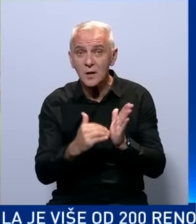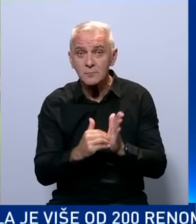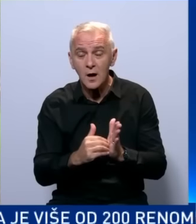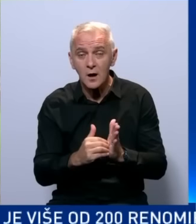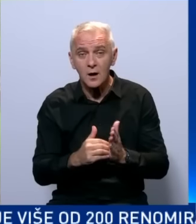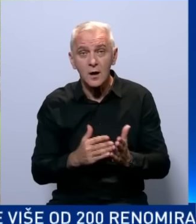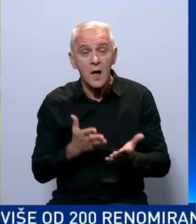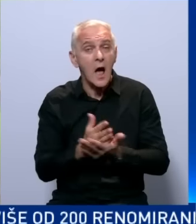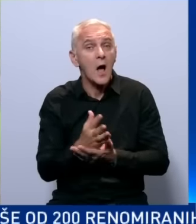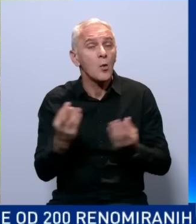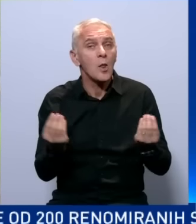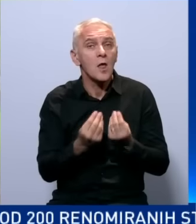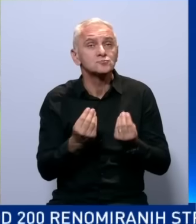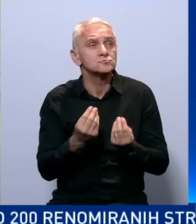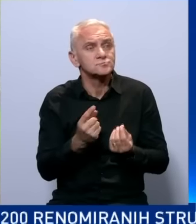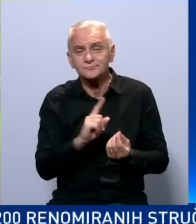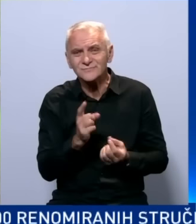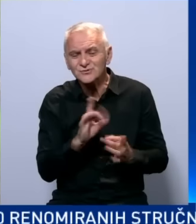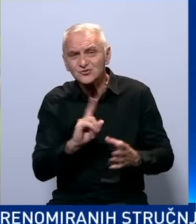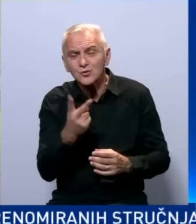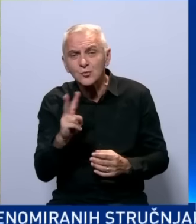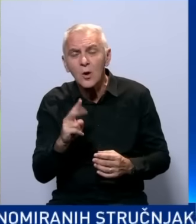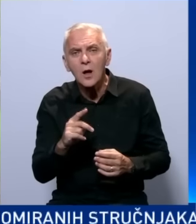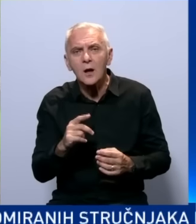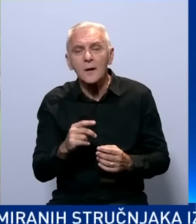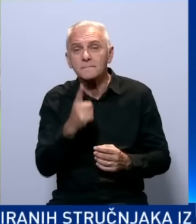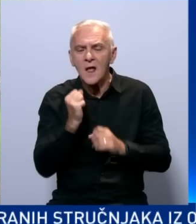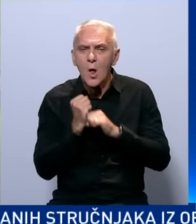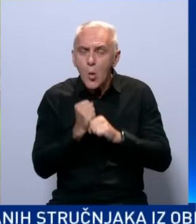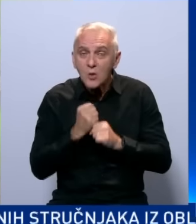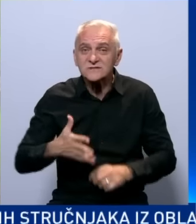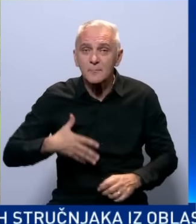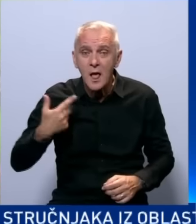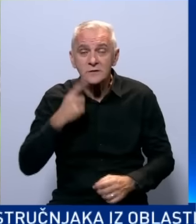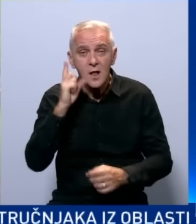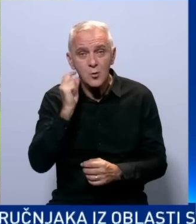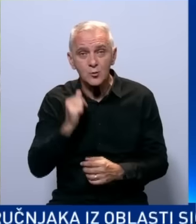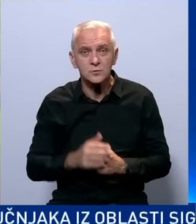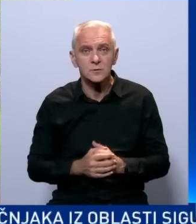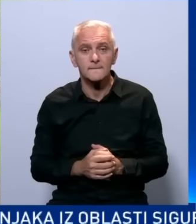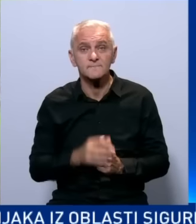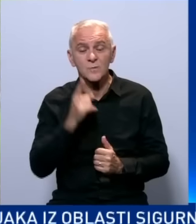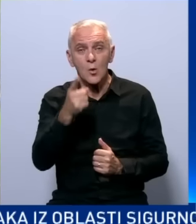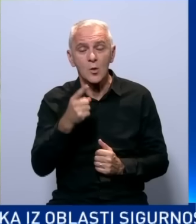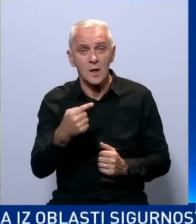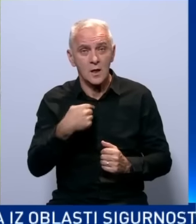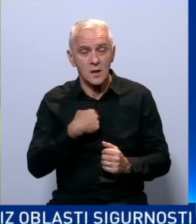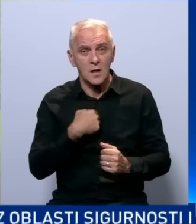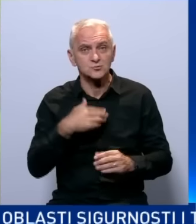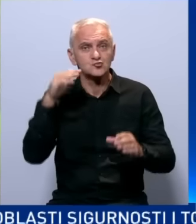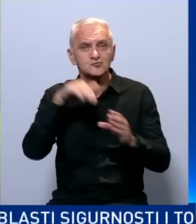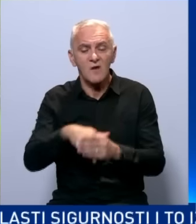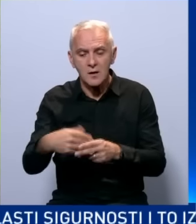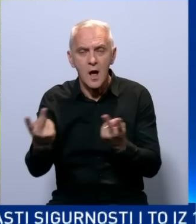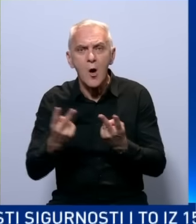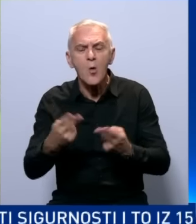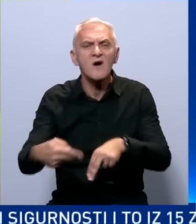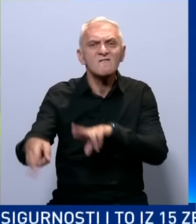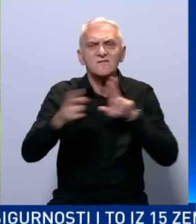drugo, barem u nekoj našoj idealnoj predstavi, da nose mladi ljudi, oni nas zapravo vraćaju u